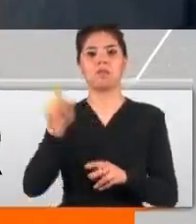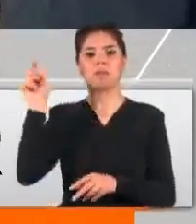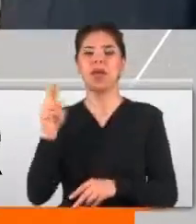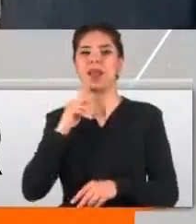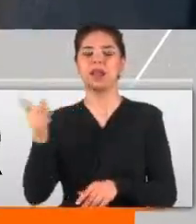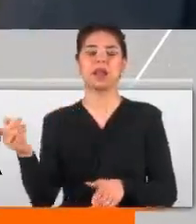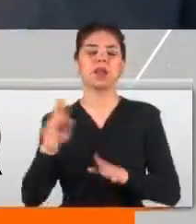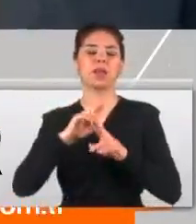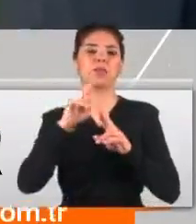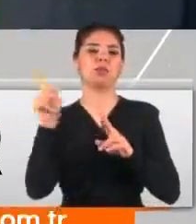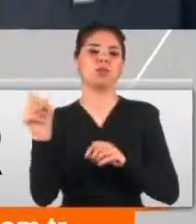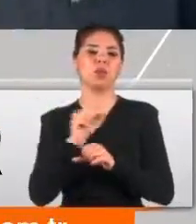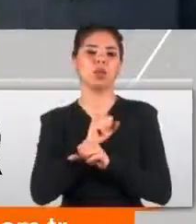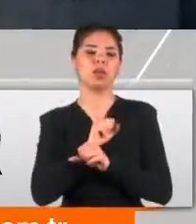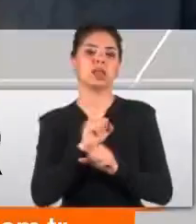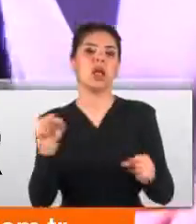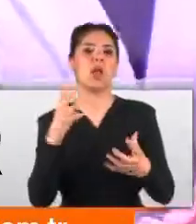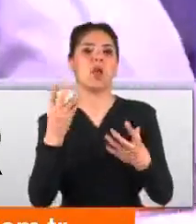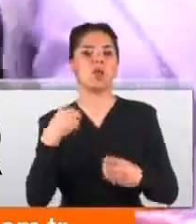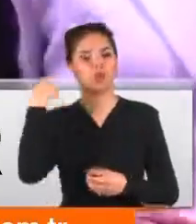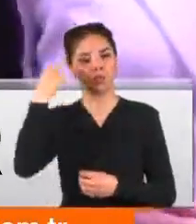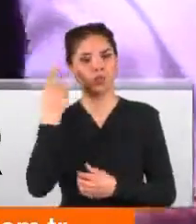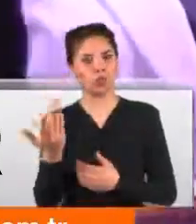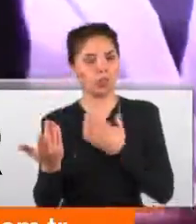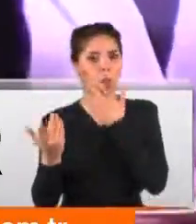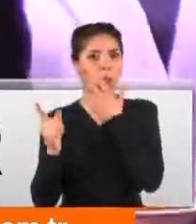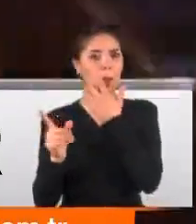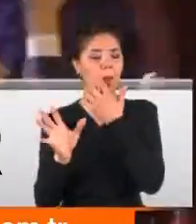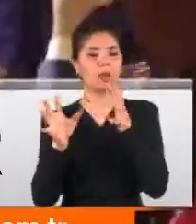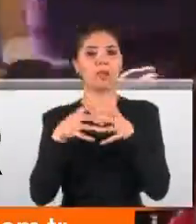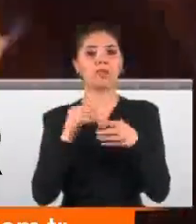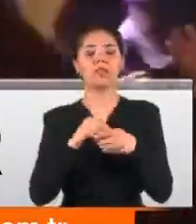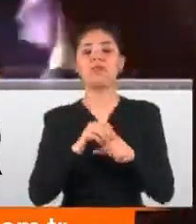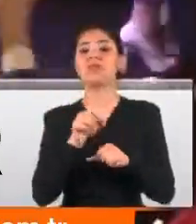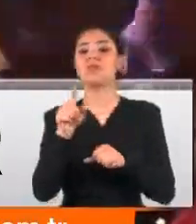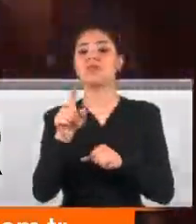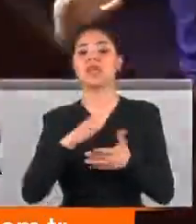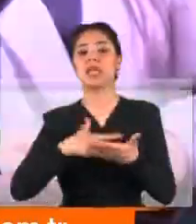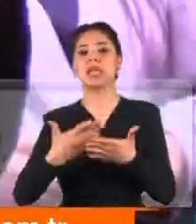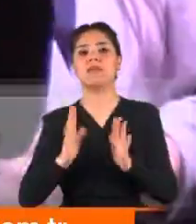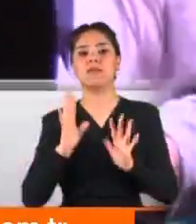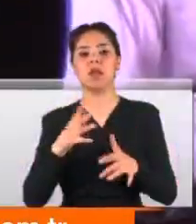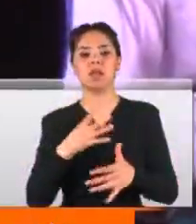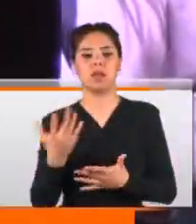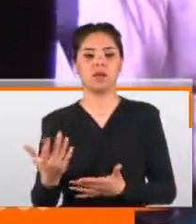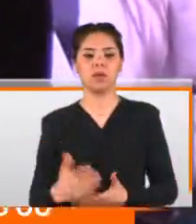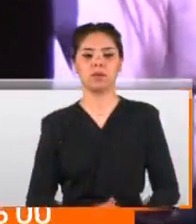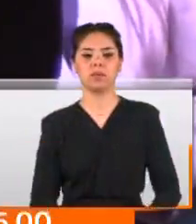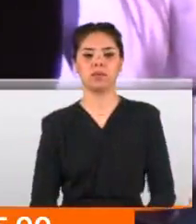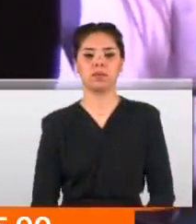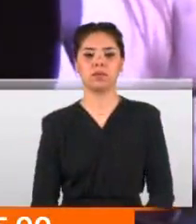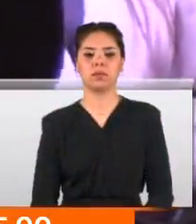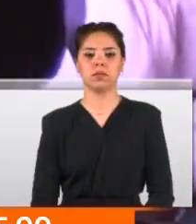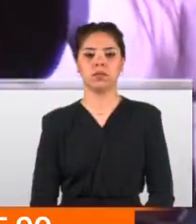dükkanı kapatacağını ve zararına satışlar yaptığını düşünüyorum. Teşkilatlardaki istifa dalgası da çığ gibi büyüyor. 14 Mayıs'ta